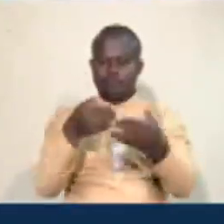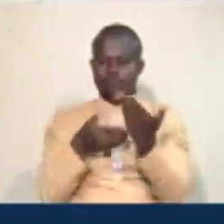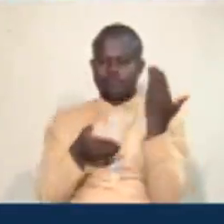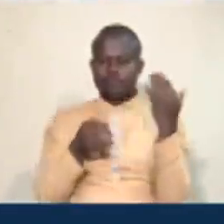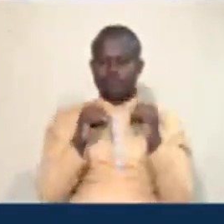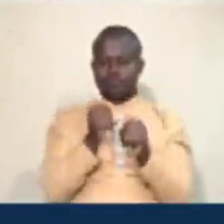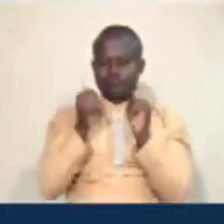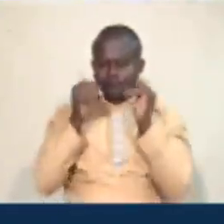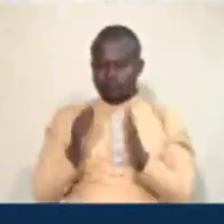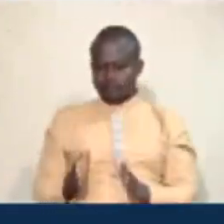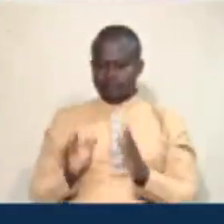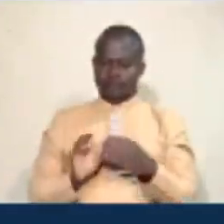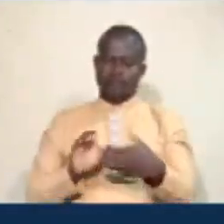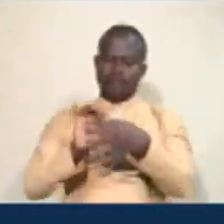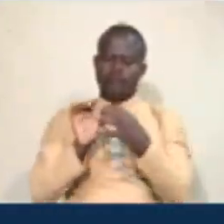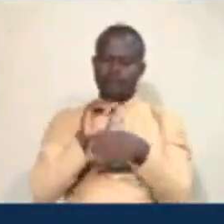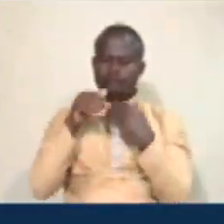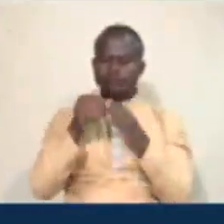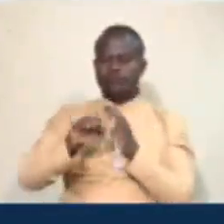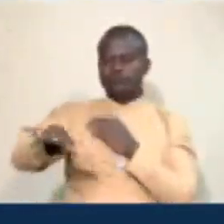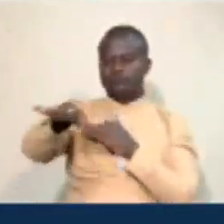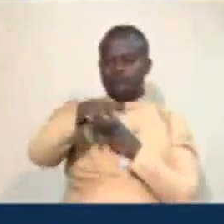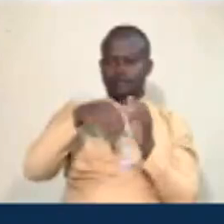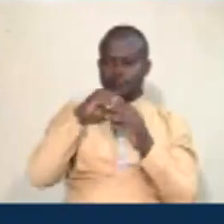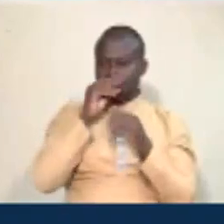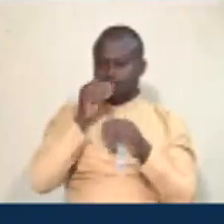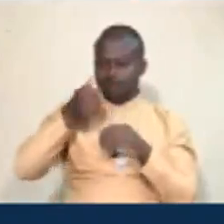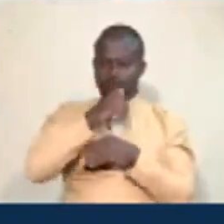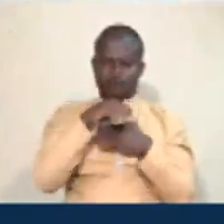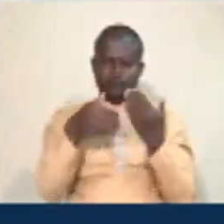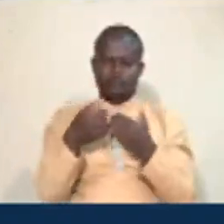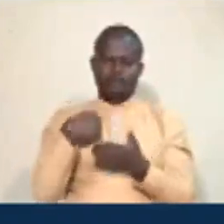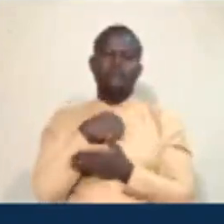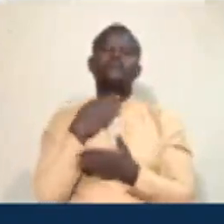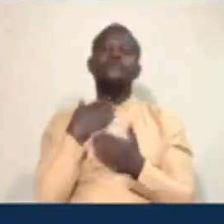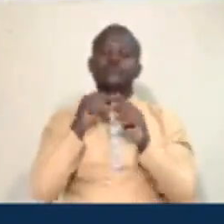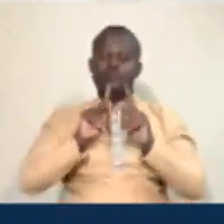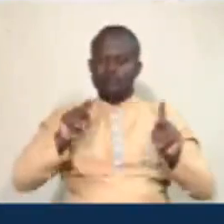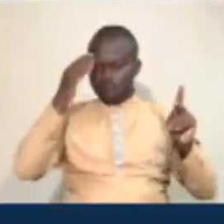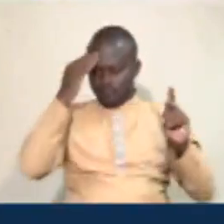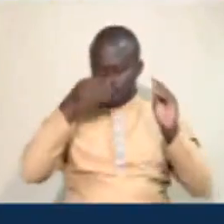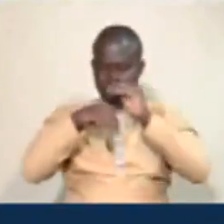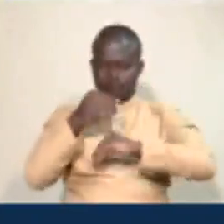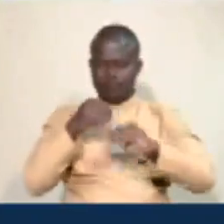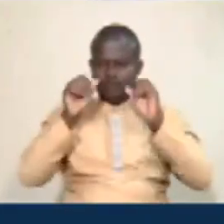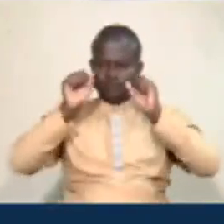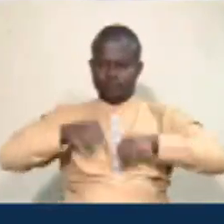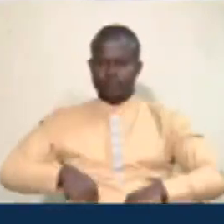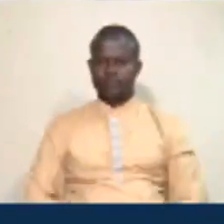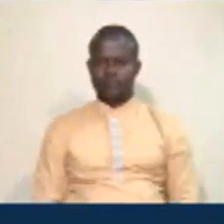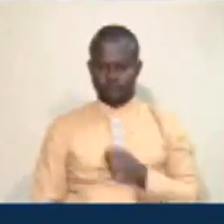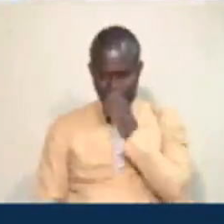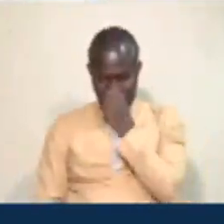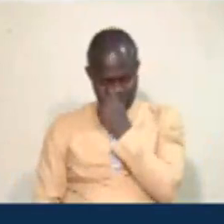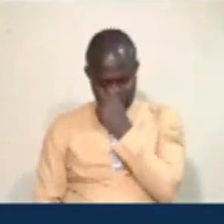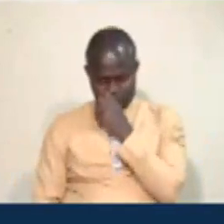imaze icyumweru ihuza abaturage b'aka karere nabo muri iyo ntara. Mu magambo yabo bavuga ko bifuza amahoro kugira ngo ubucuruzi bakora bushoboke. Naomba